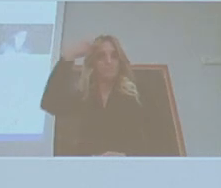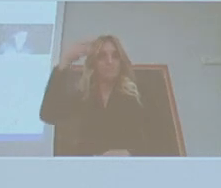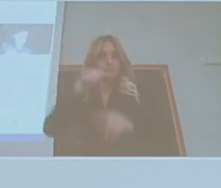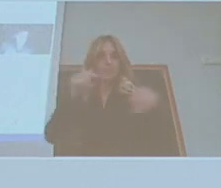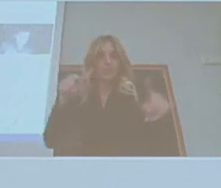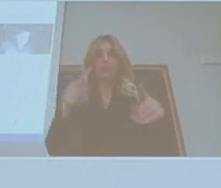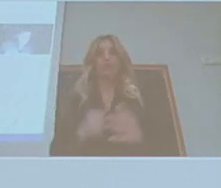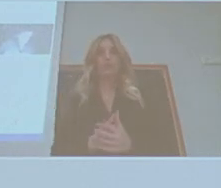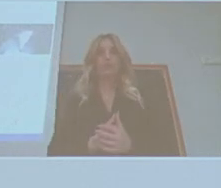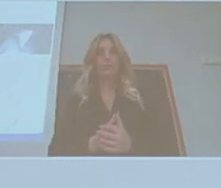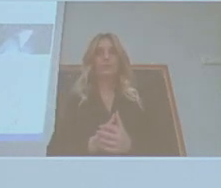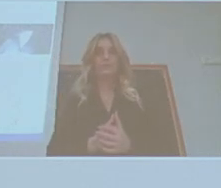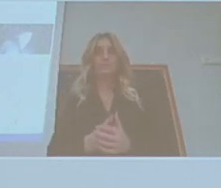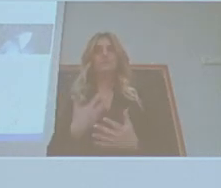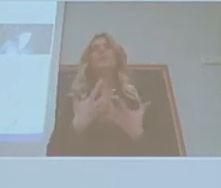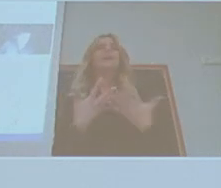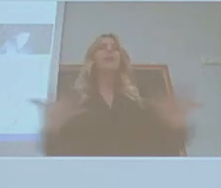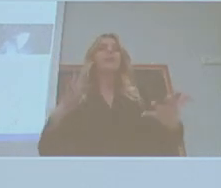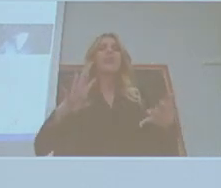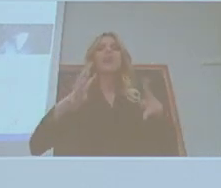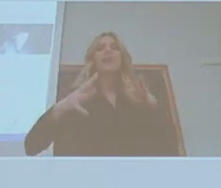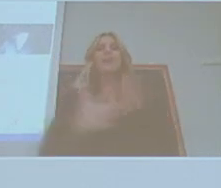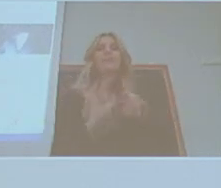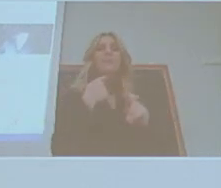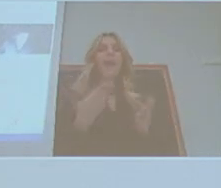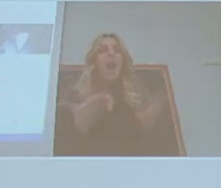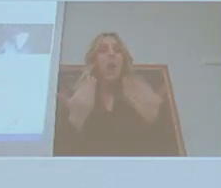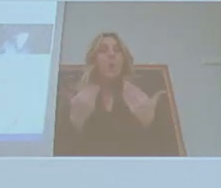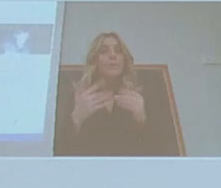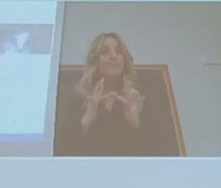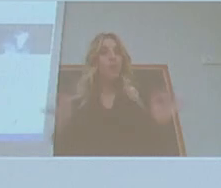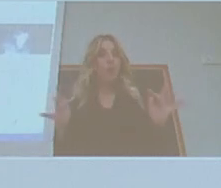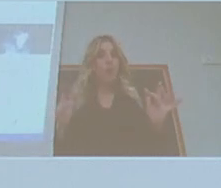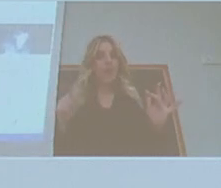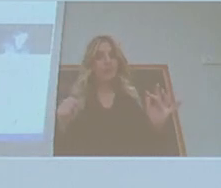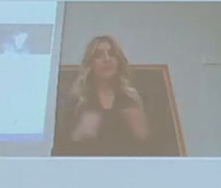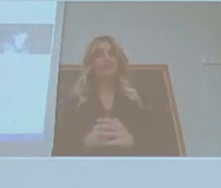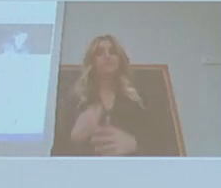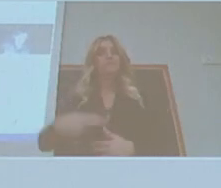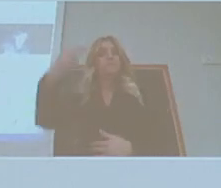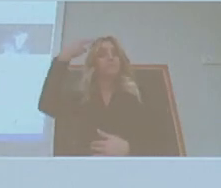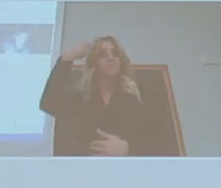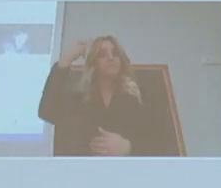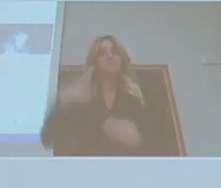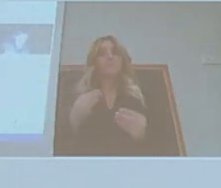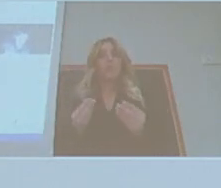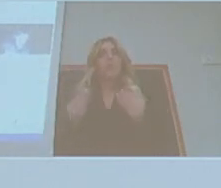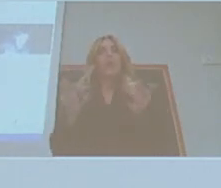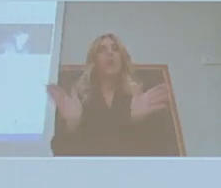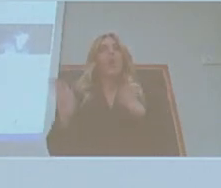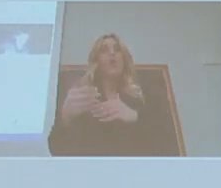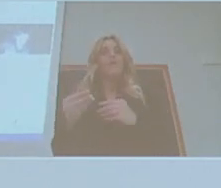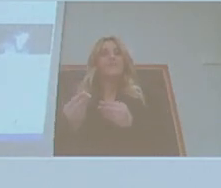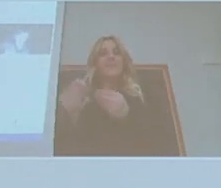infatti il grande cambiamento degli acquisti online. Ricordiamo le consegne just in time